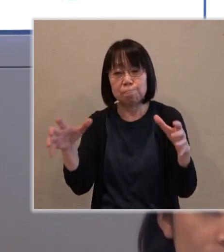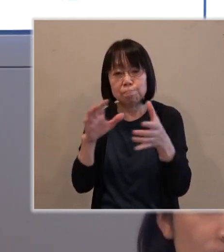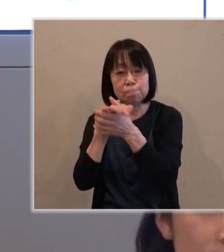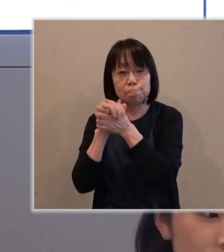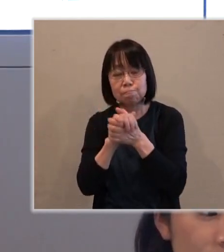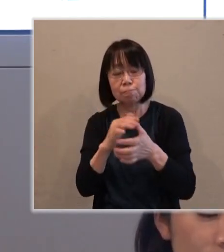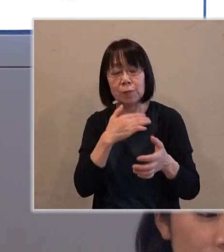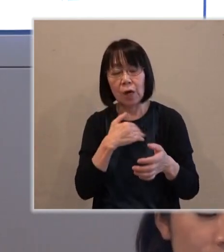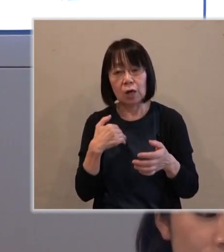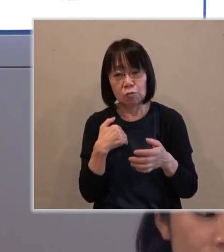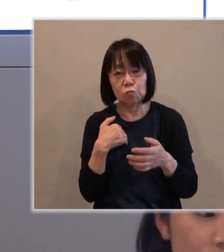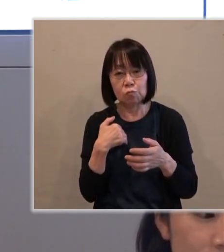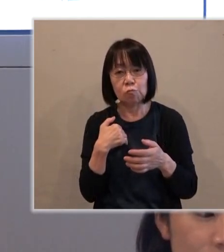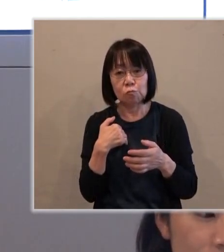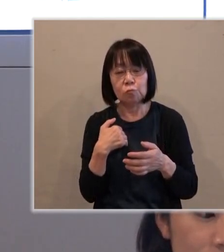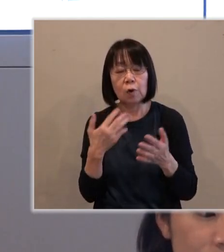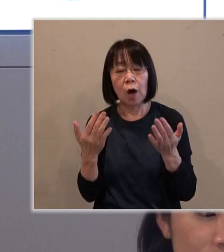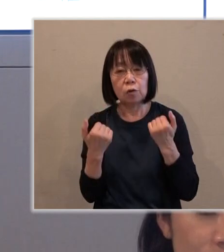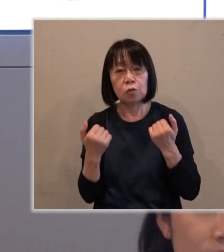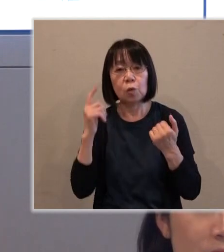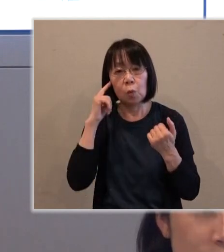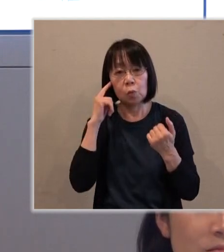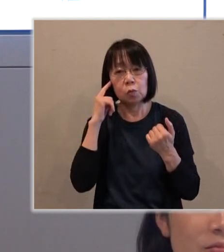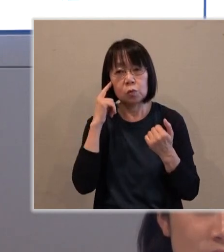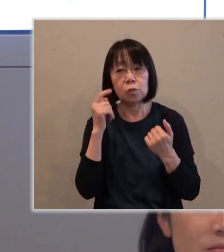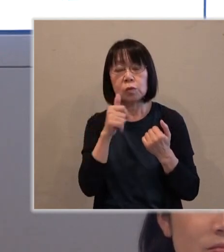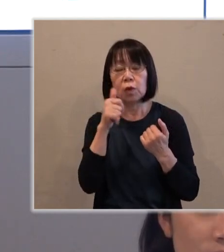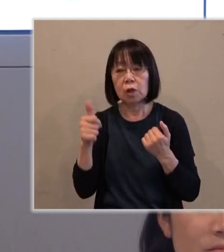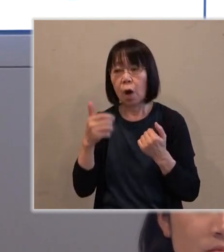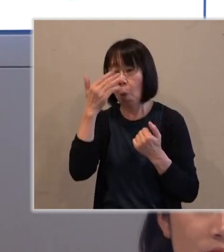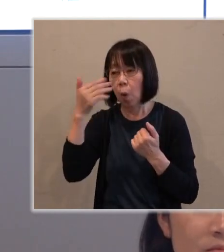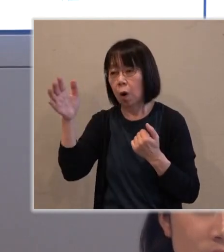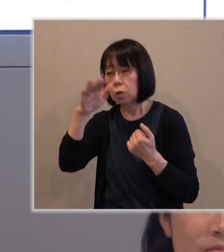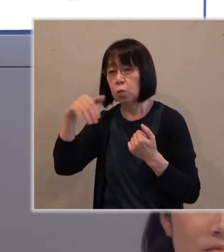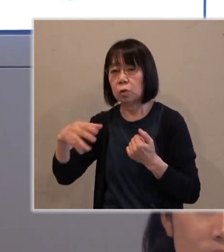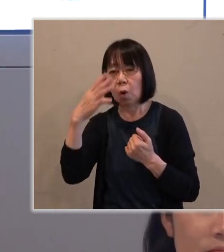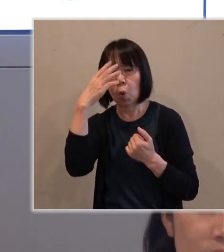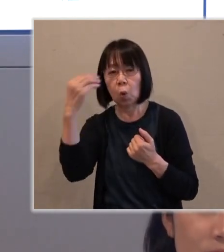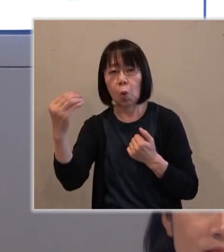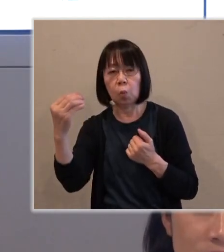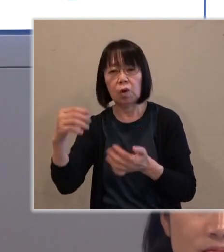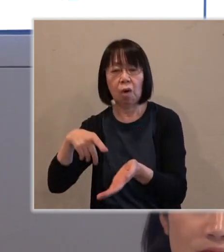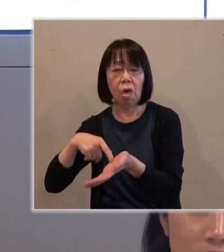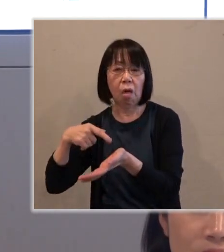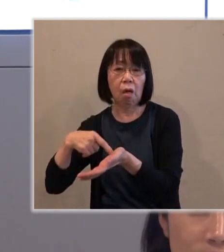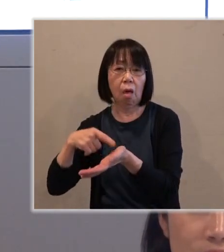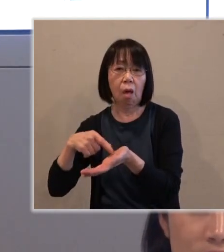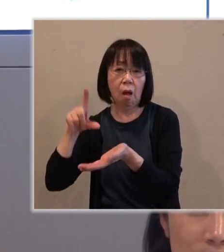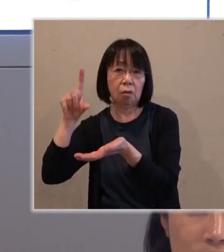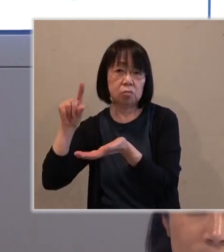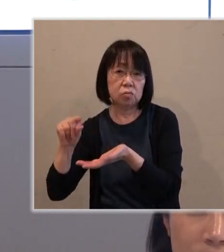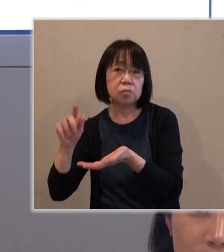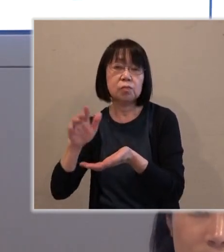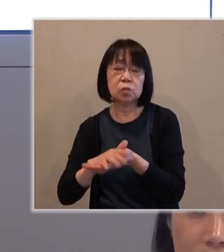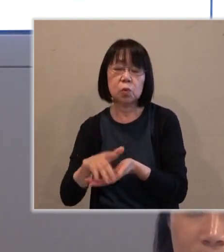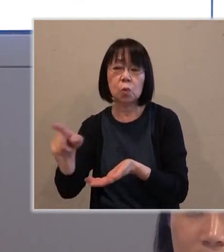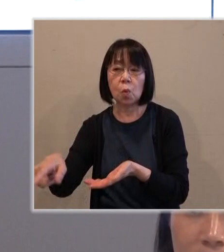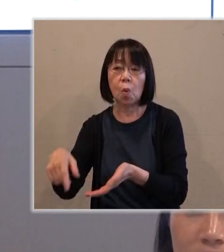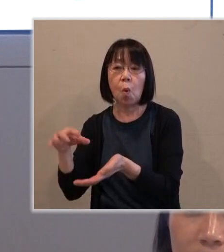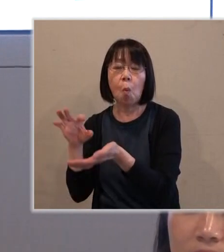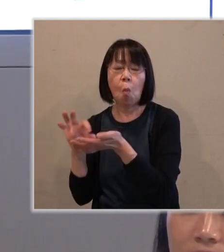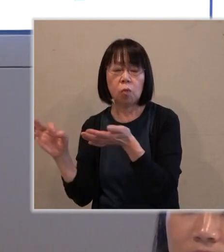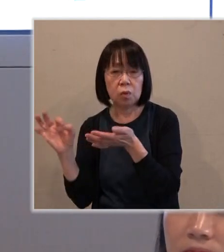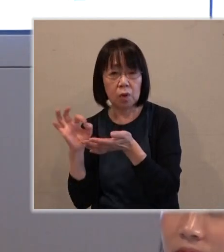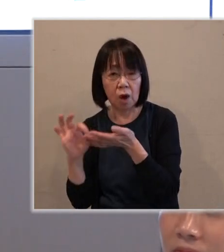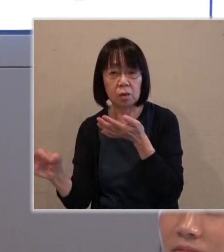れどもそこにまだ若者がまだ興味を持ちきれていないところがあるから、このチャンスを逃すのはもったいないので、この場にいろんな人たちが興味を持てるように